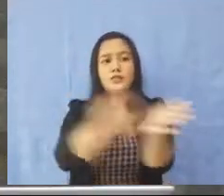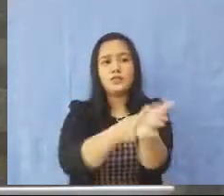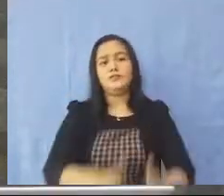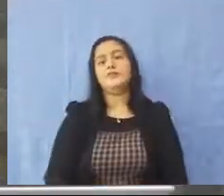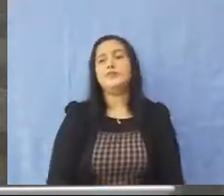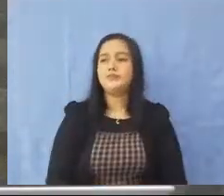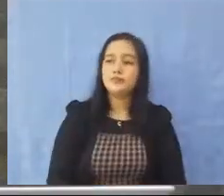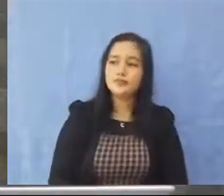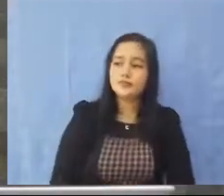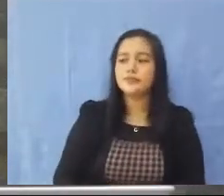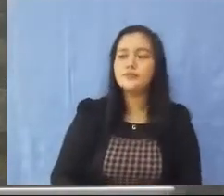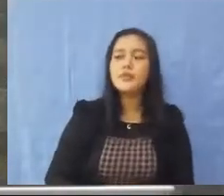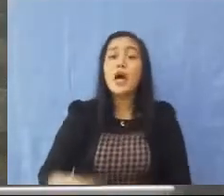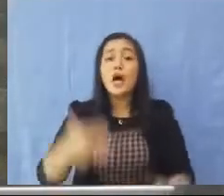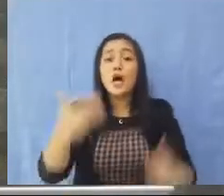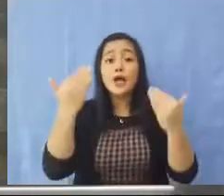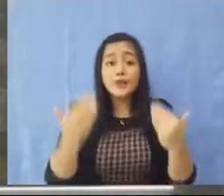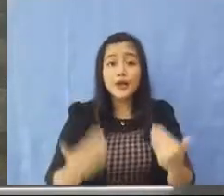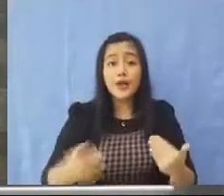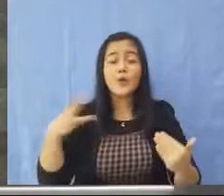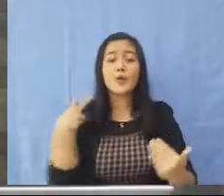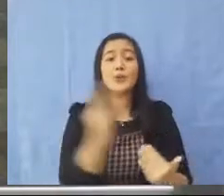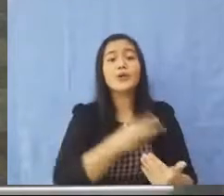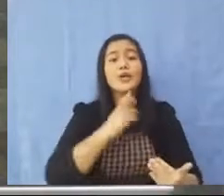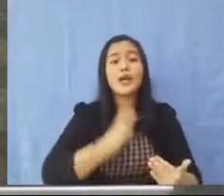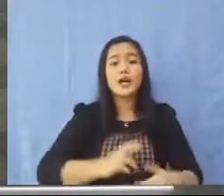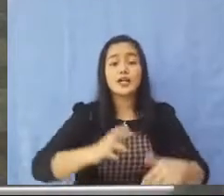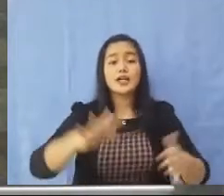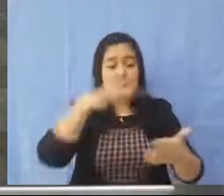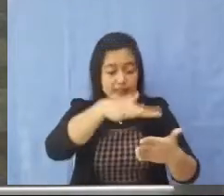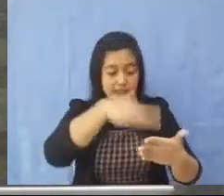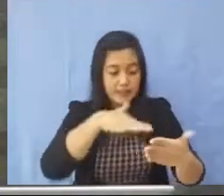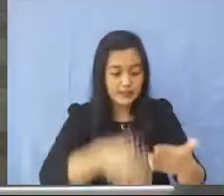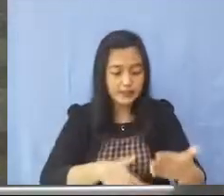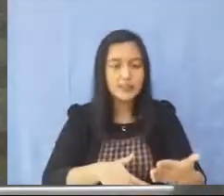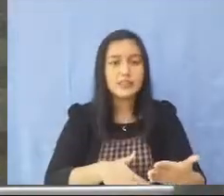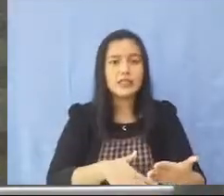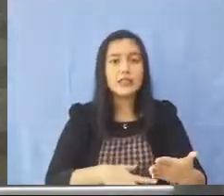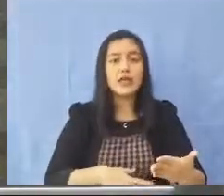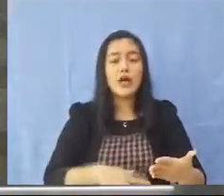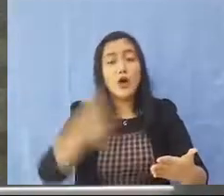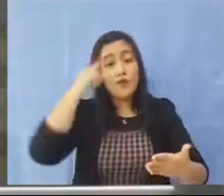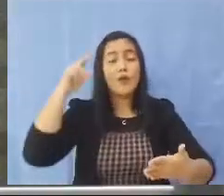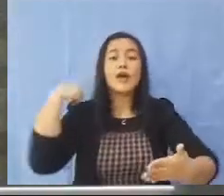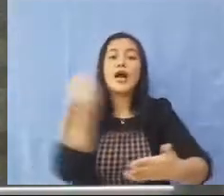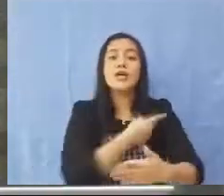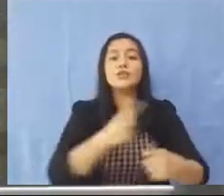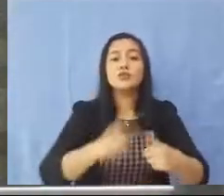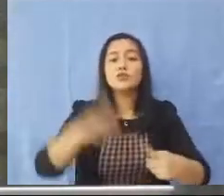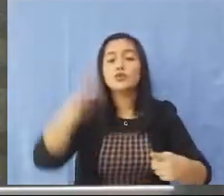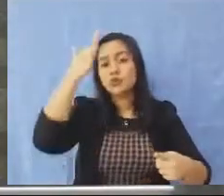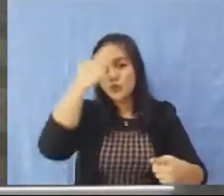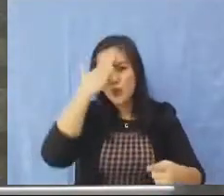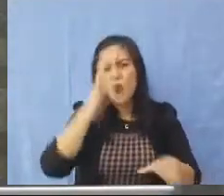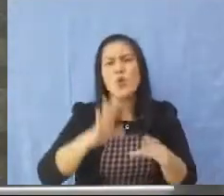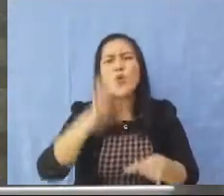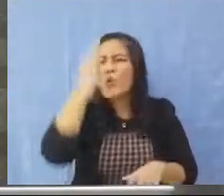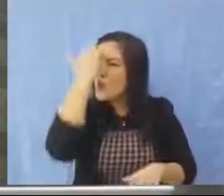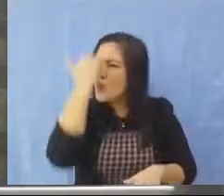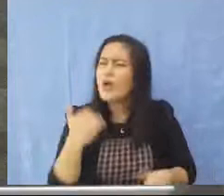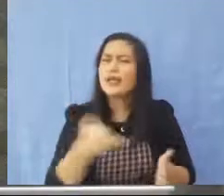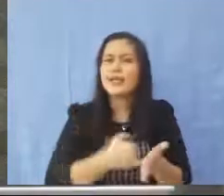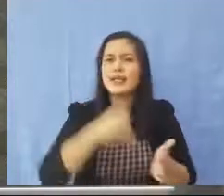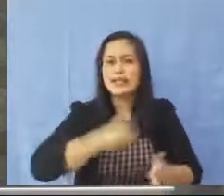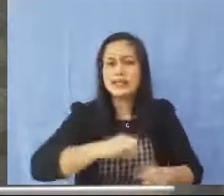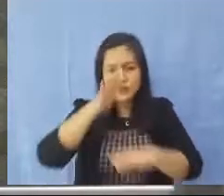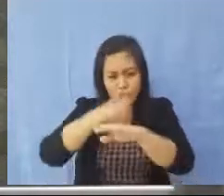chapters. Ba't ko po sinasabi sa inyo na foundational chapters? Ito po yan. Nahati po yan sa apat. Yung